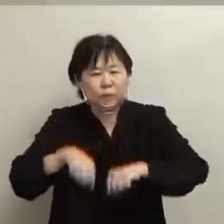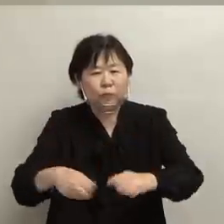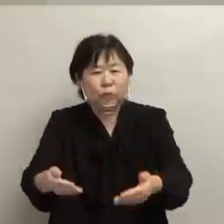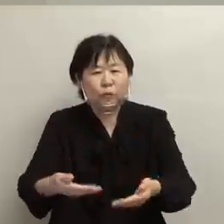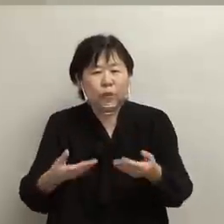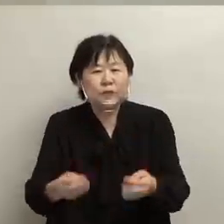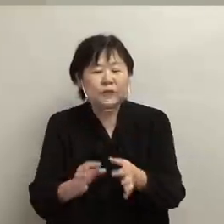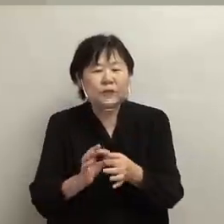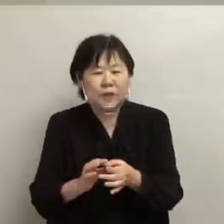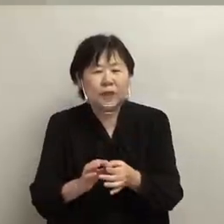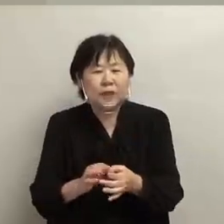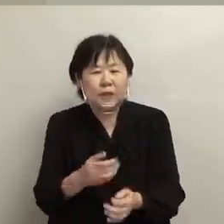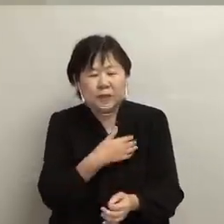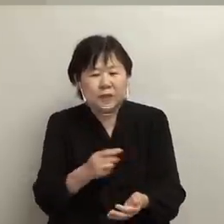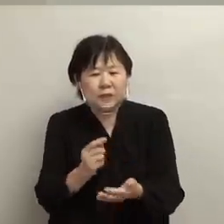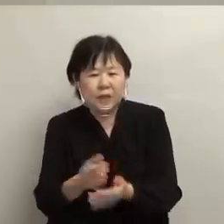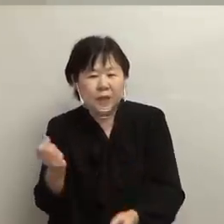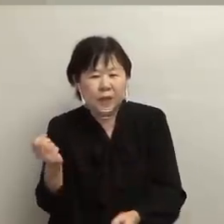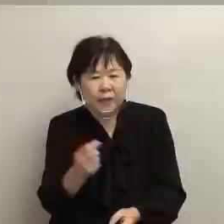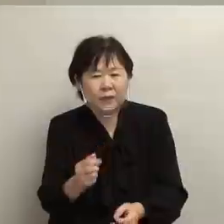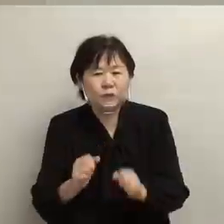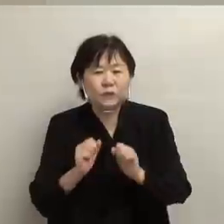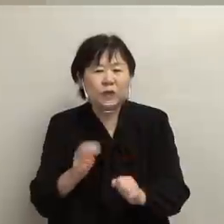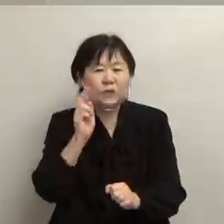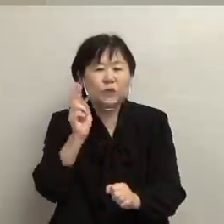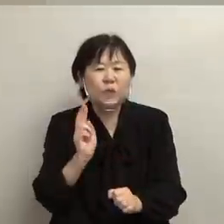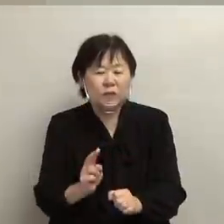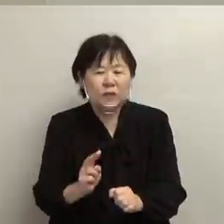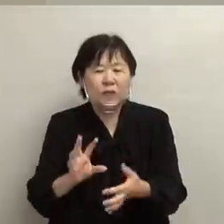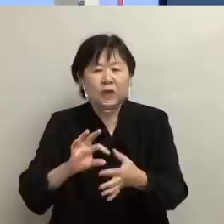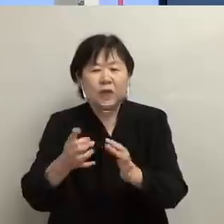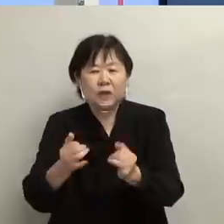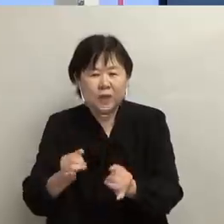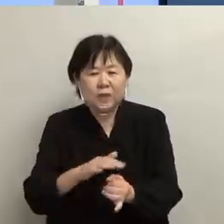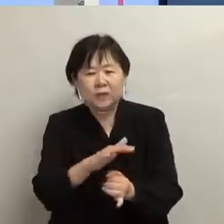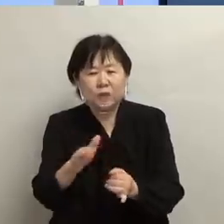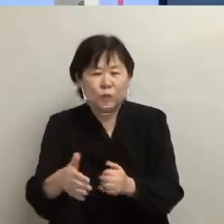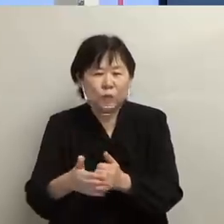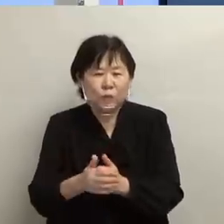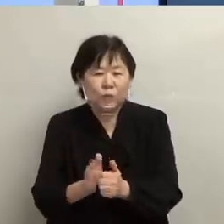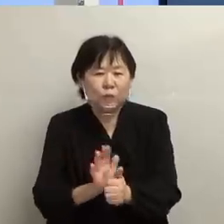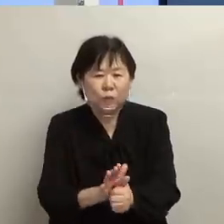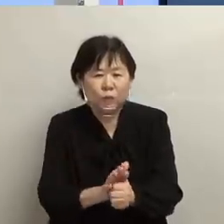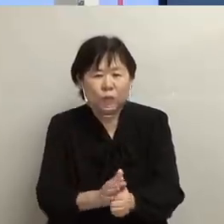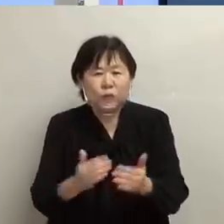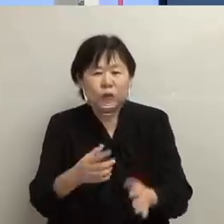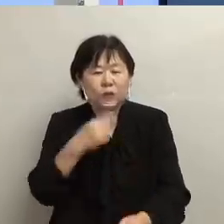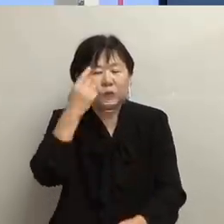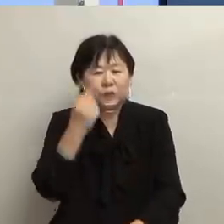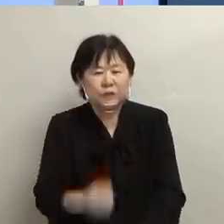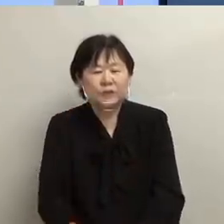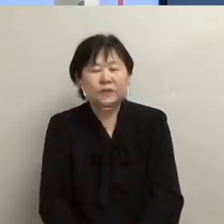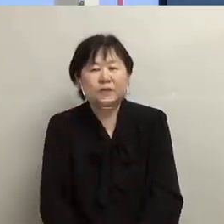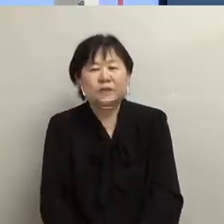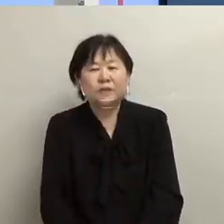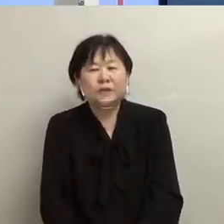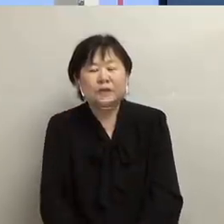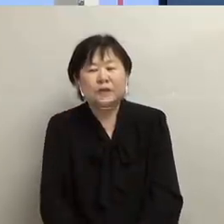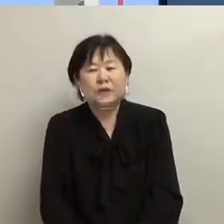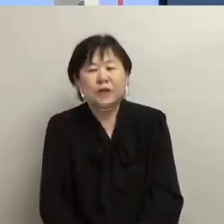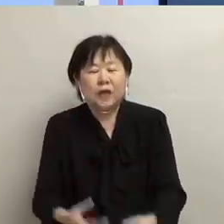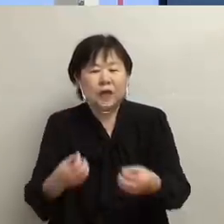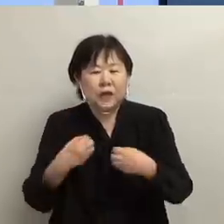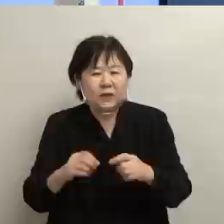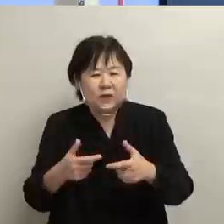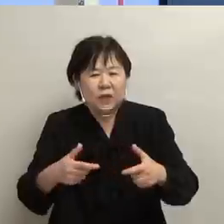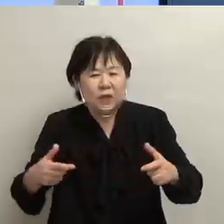これは可能な限り早期に実現できるよう関係者のとの調整を進めてまいりたいと思います関西の拡大